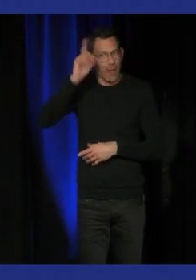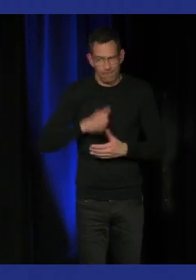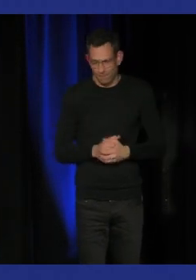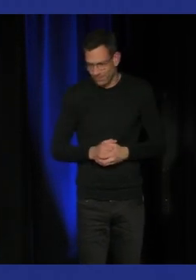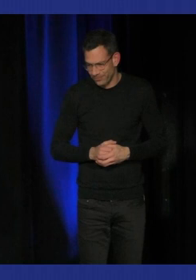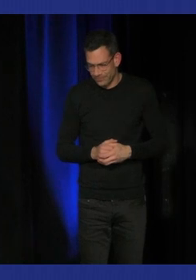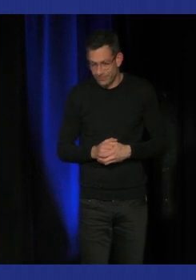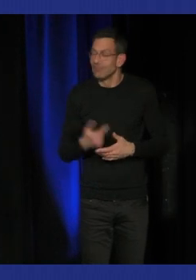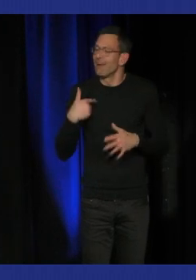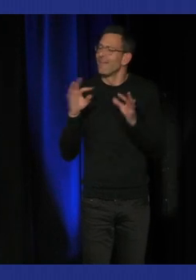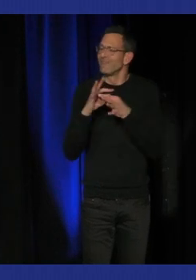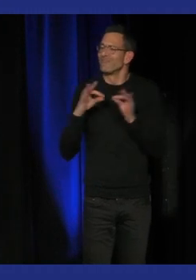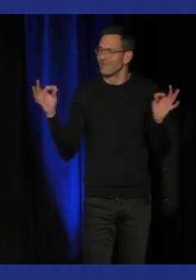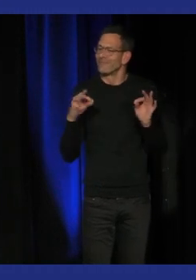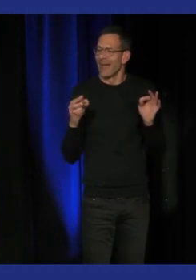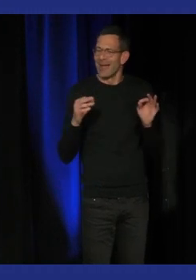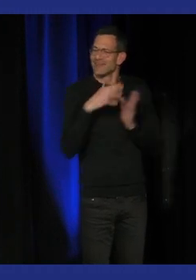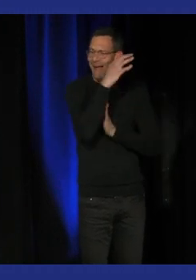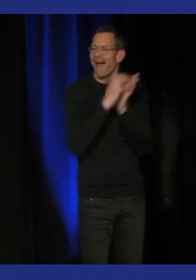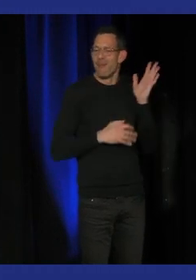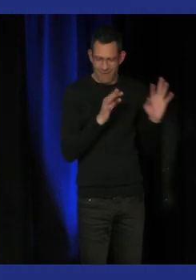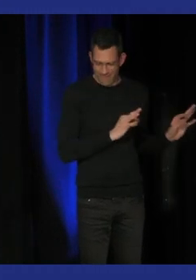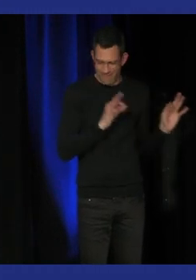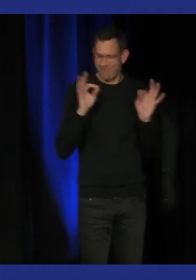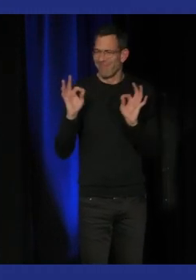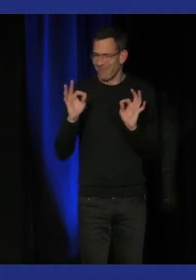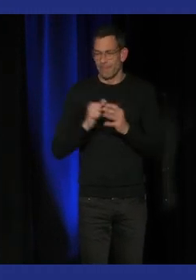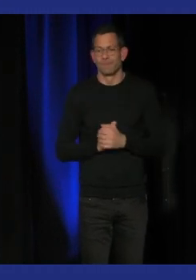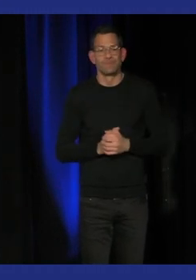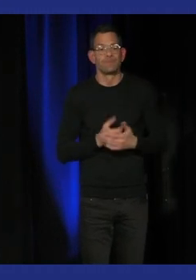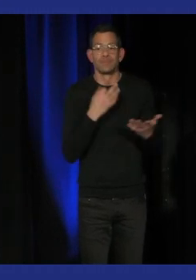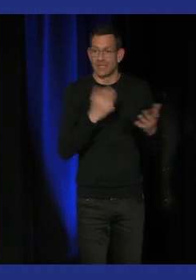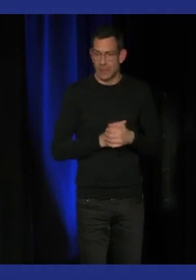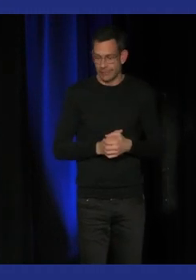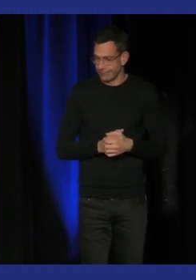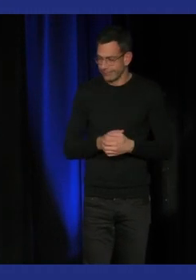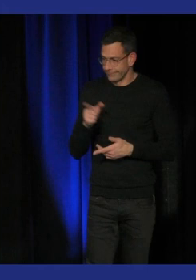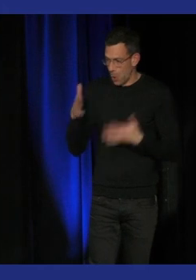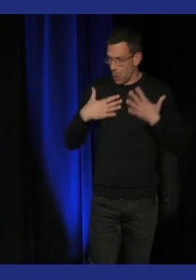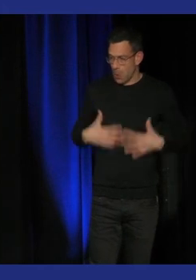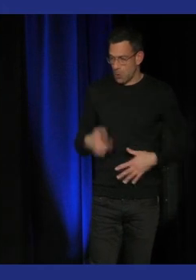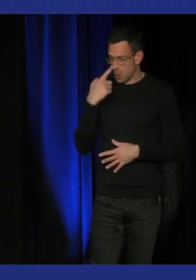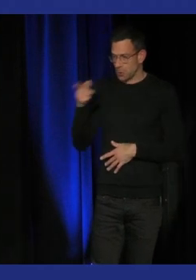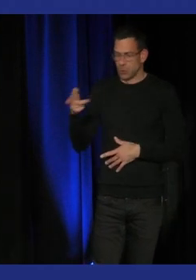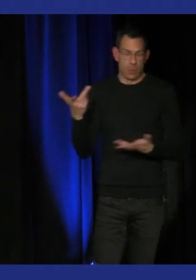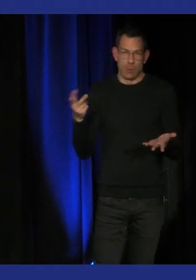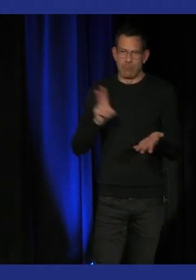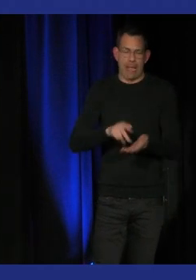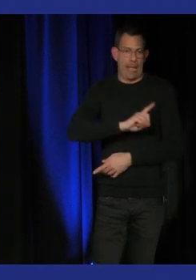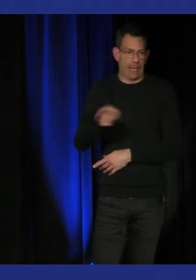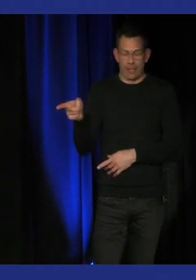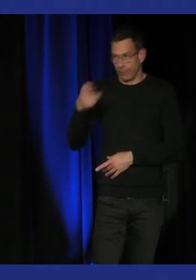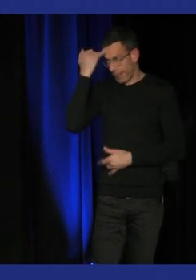l'époque, je vous lis la citation qui était mise dans le rapport, « Leur comportement montre une fuite dans l'imaginaire. Le